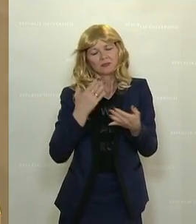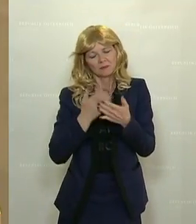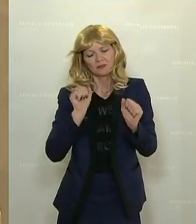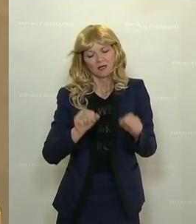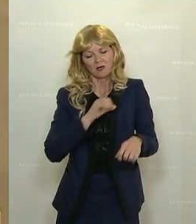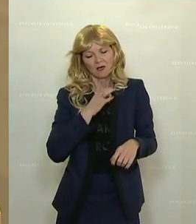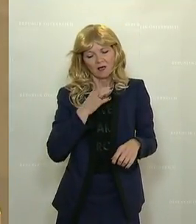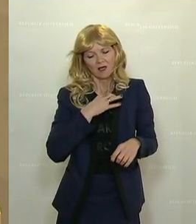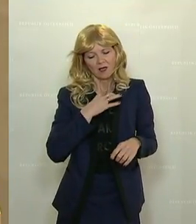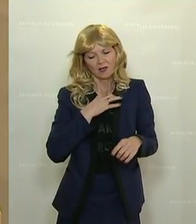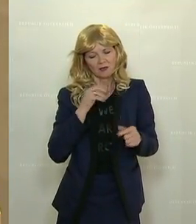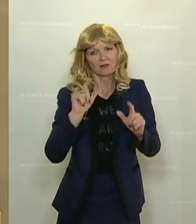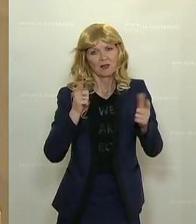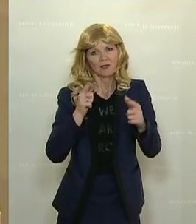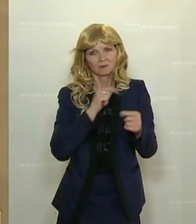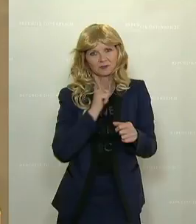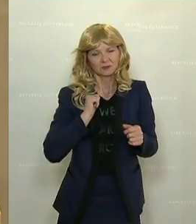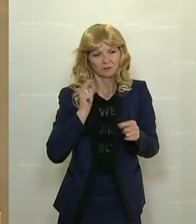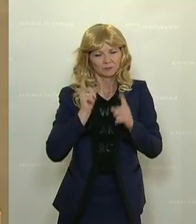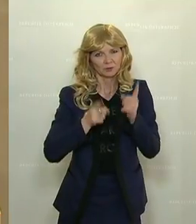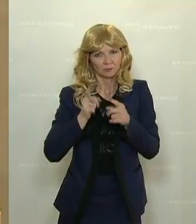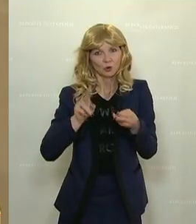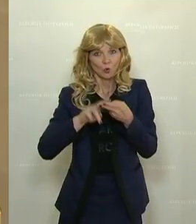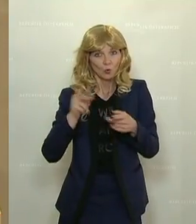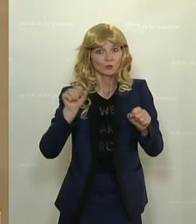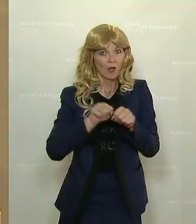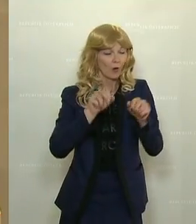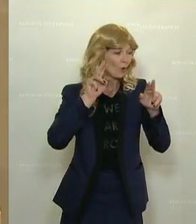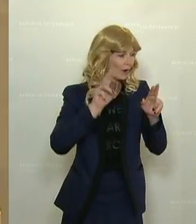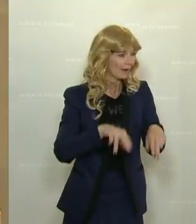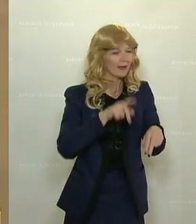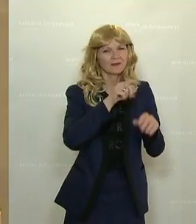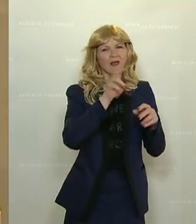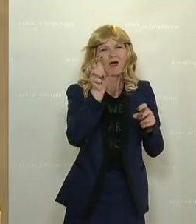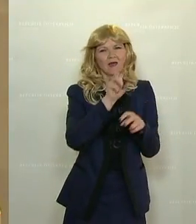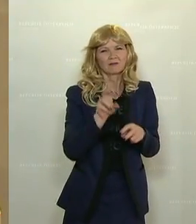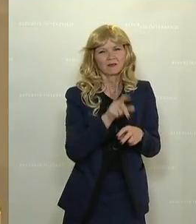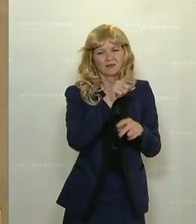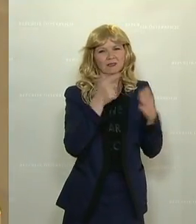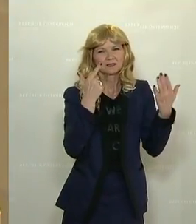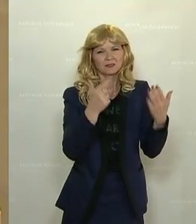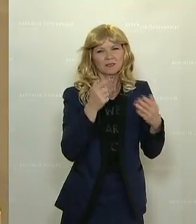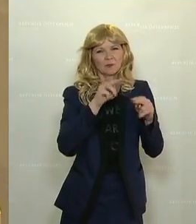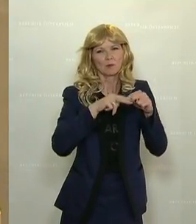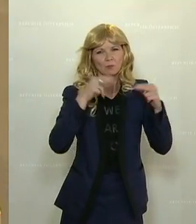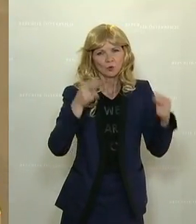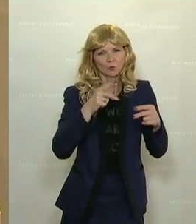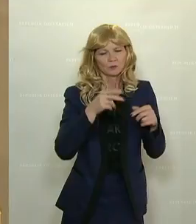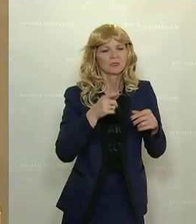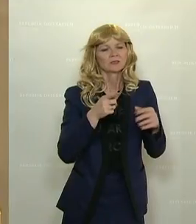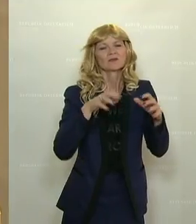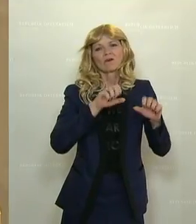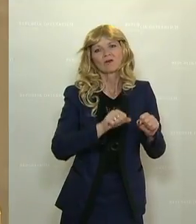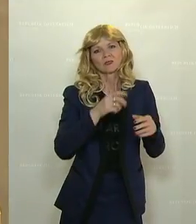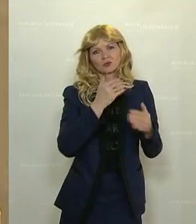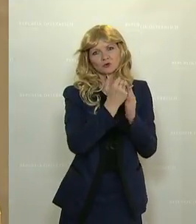eine Regierungsvorlage vorzulegen, mit der dieses Recht auch national in Artikel 7 Bundesverfassungsgesetz, im Paragraph 7